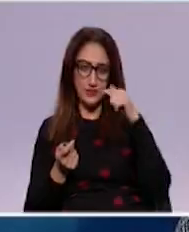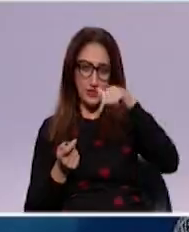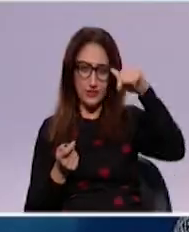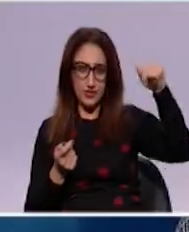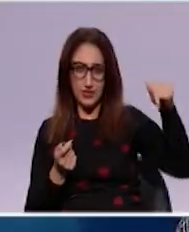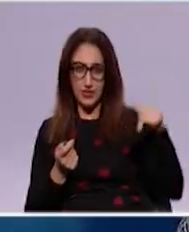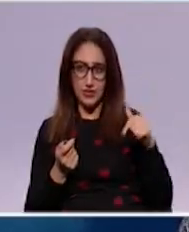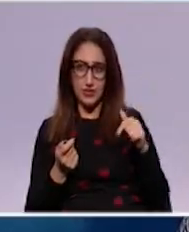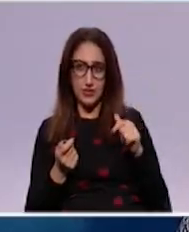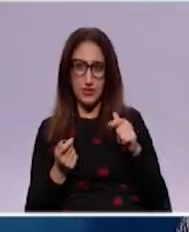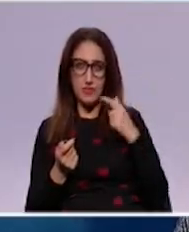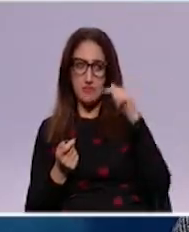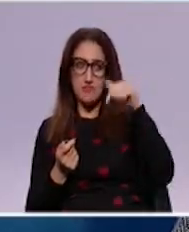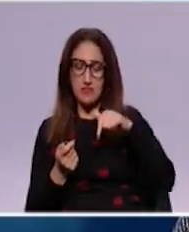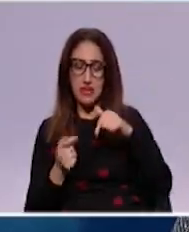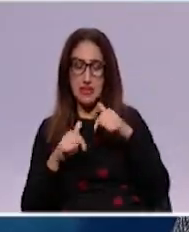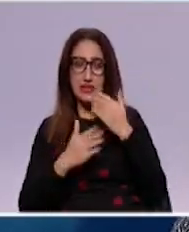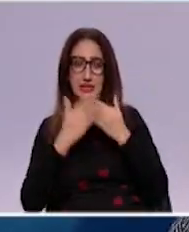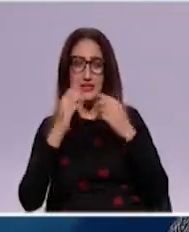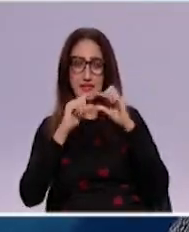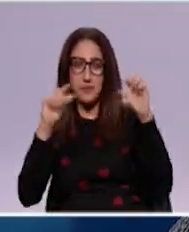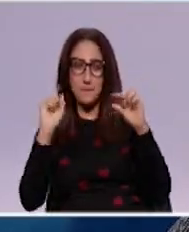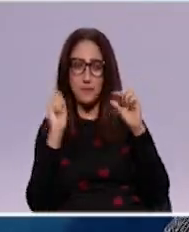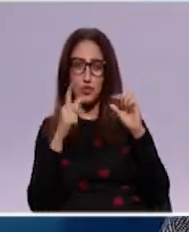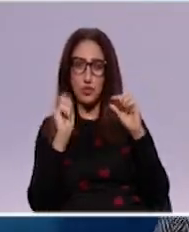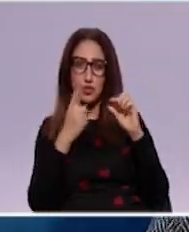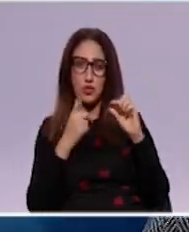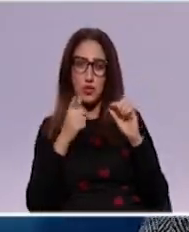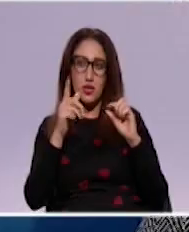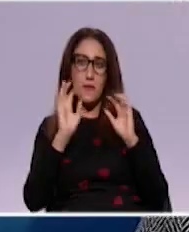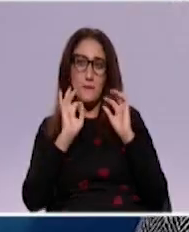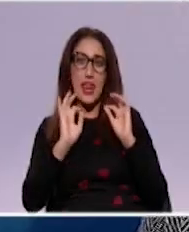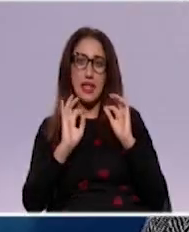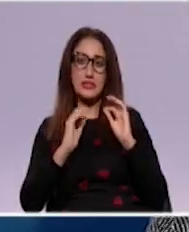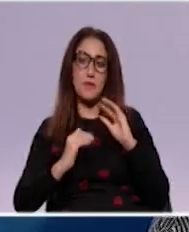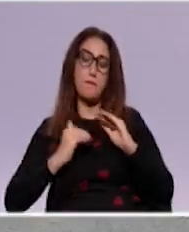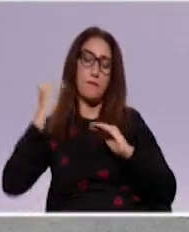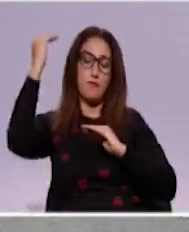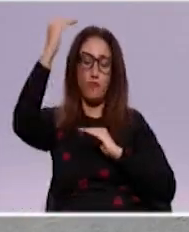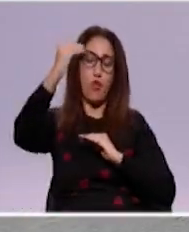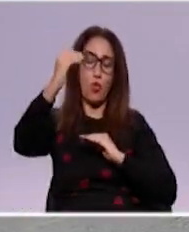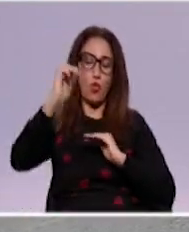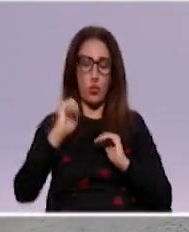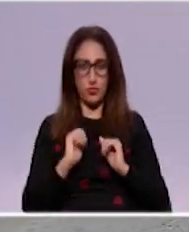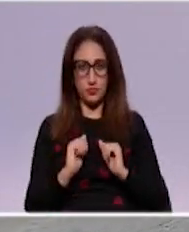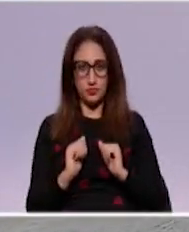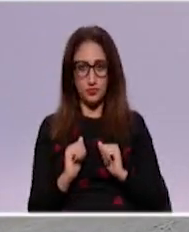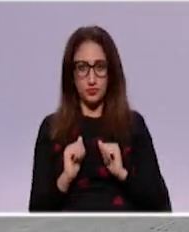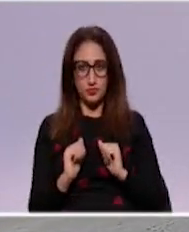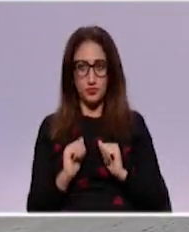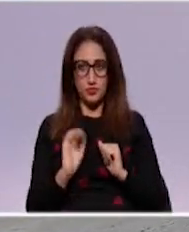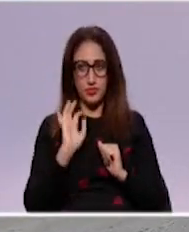فيبقى في قصة. لو عملت له لازم أنط الناس دي كلها وأعمل متقدم أكتر.